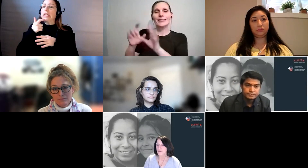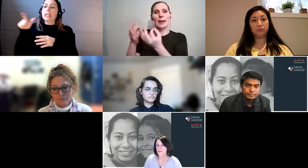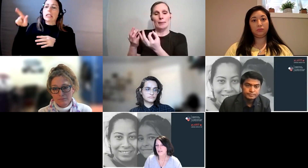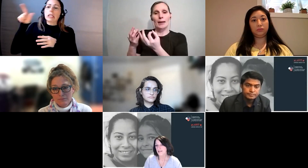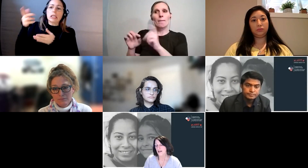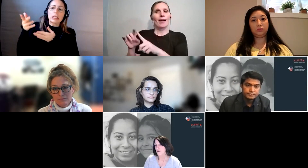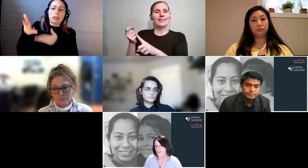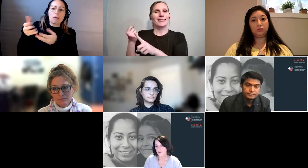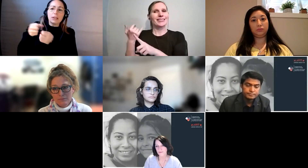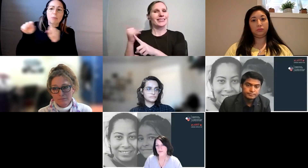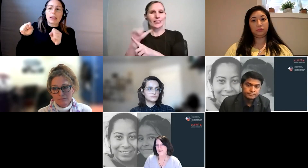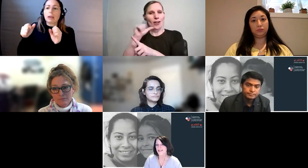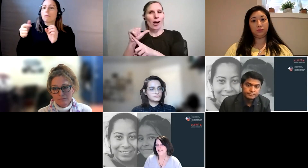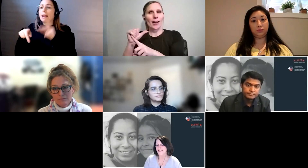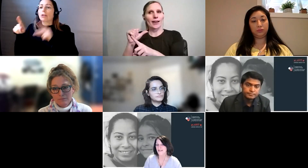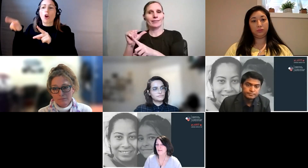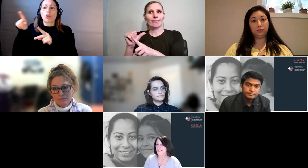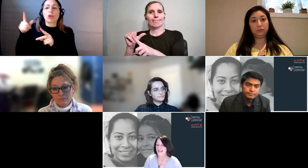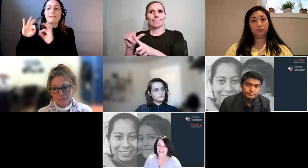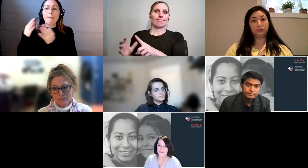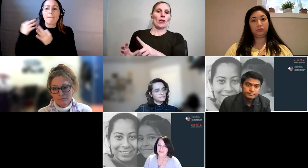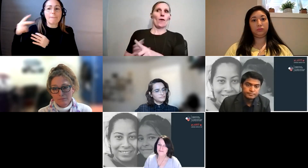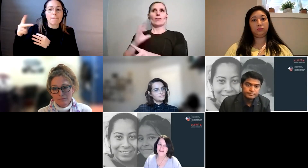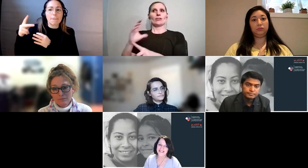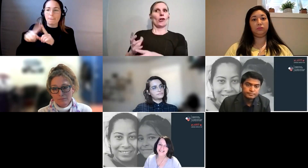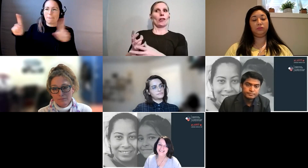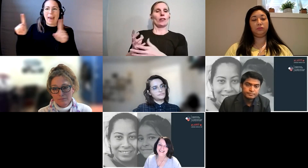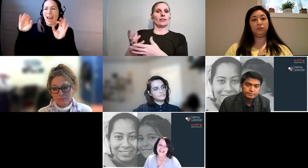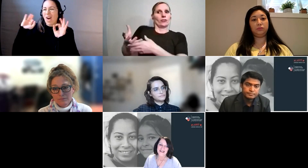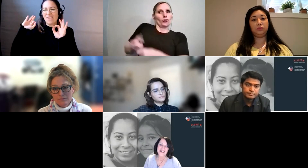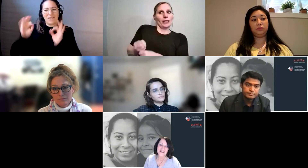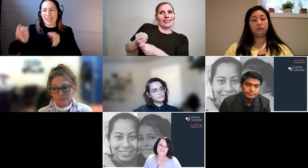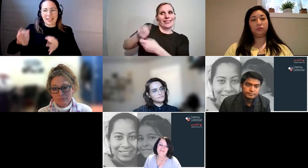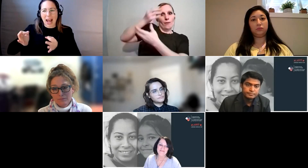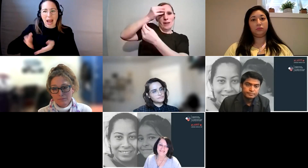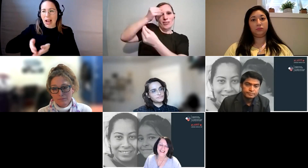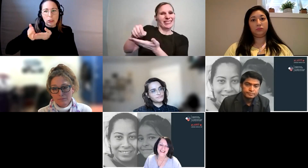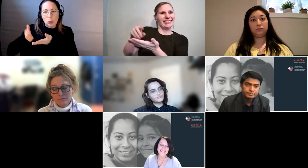la famille, mais il n'y était pas des ressources officielles qui n'étaient pas souvent pas exactes.